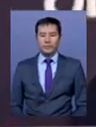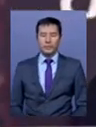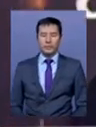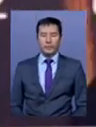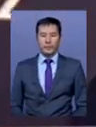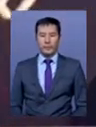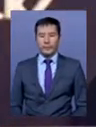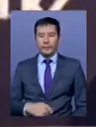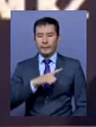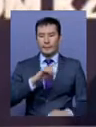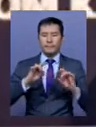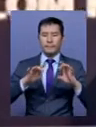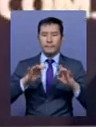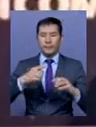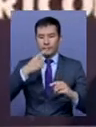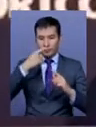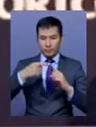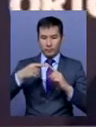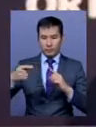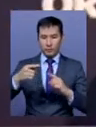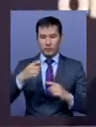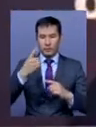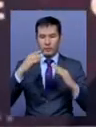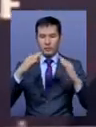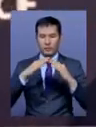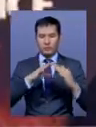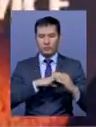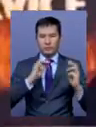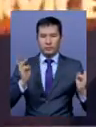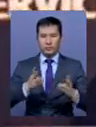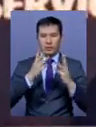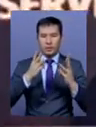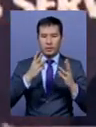үйлерінде изоляцияға қазіргі уақытта жабылды карантиндік изоляцияға.